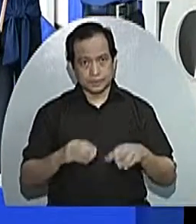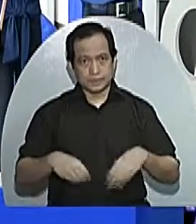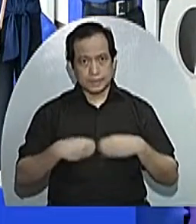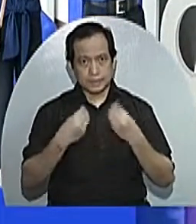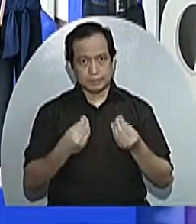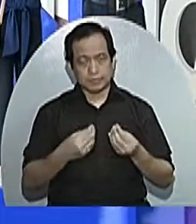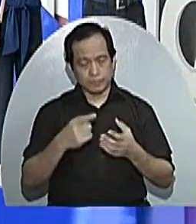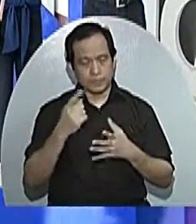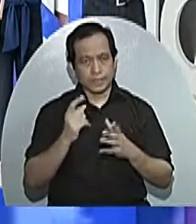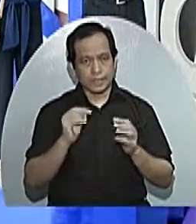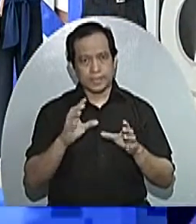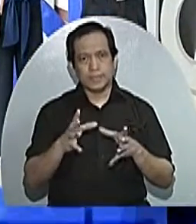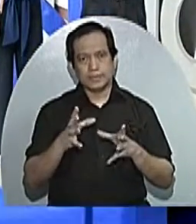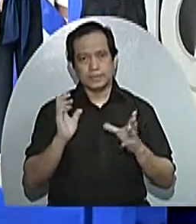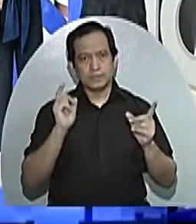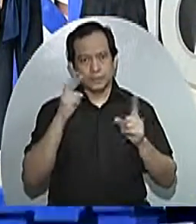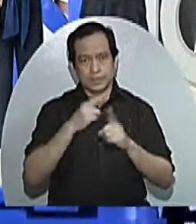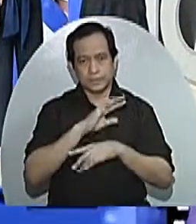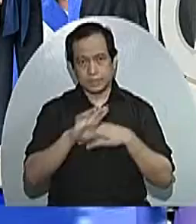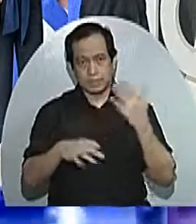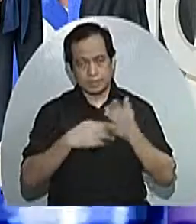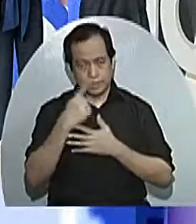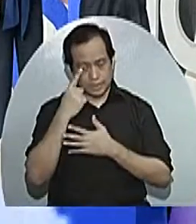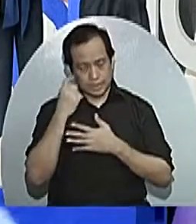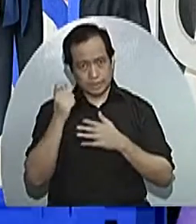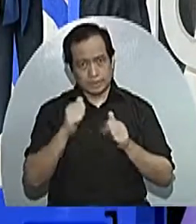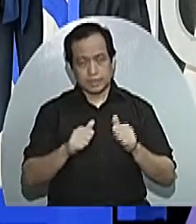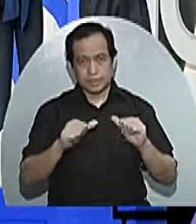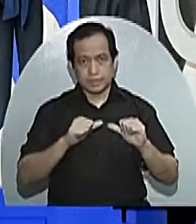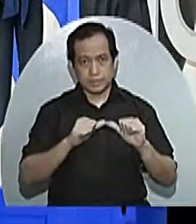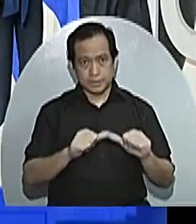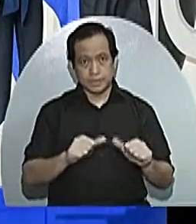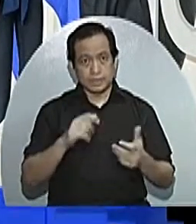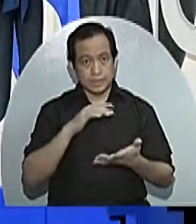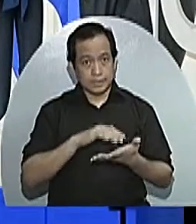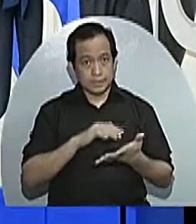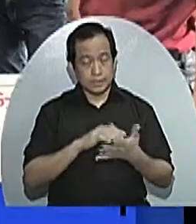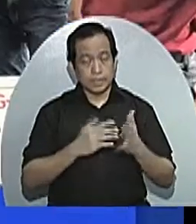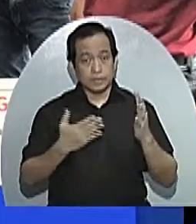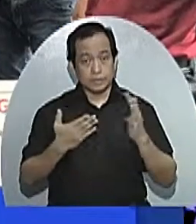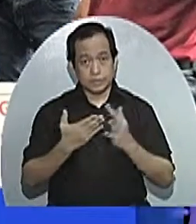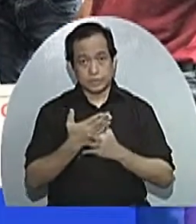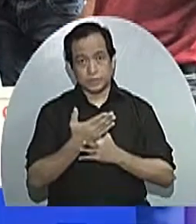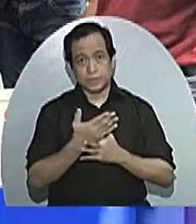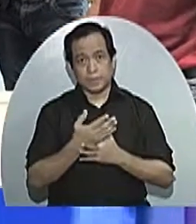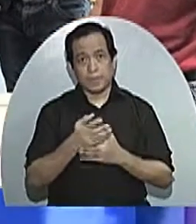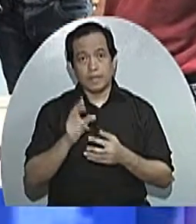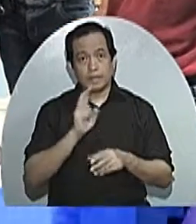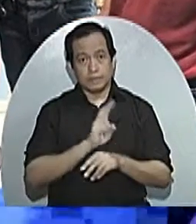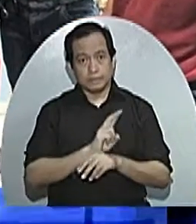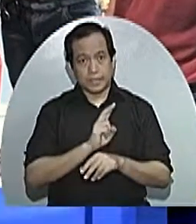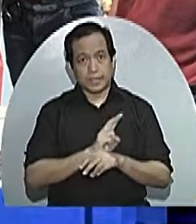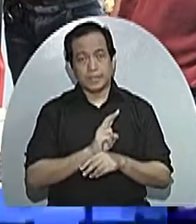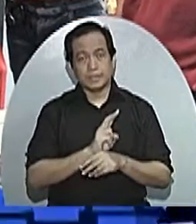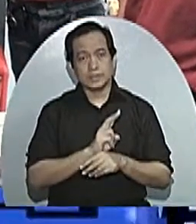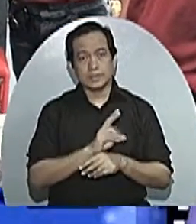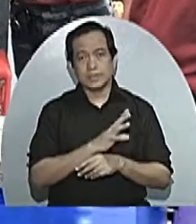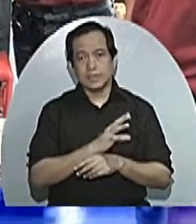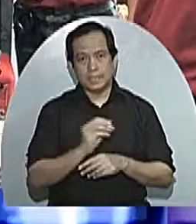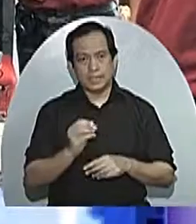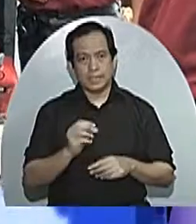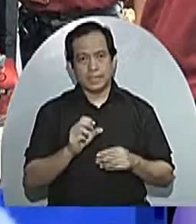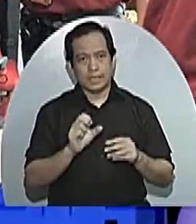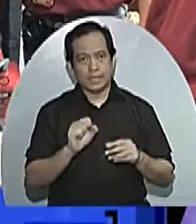Dito ay abot nila ang kanilang mga pangarap kung saan maaari nilang ituloy ang kanilang pag-aaral sa pamamagitan ng vocational